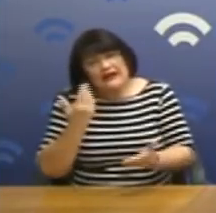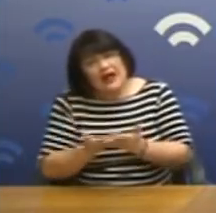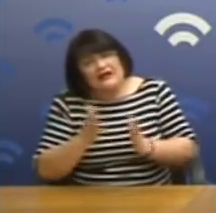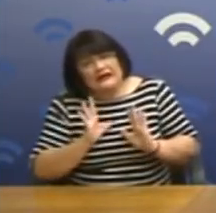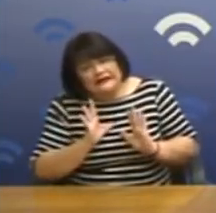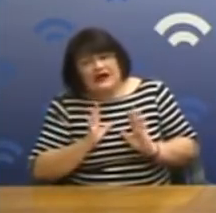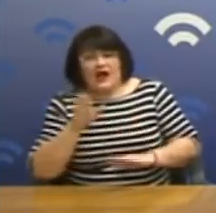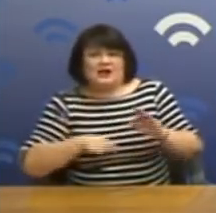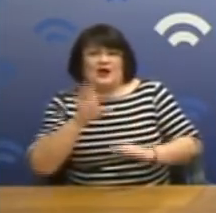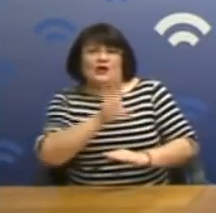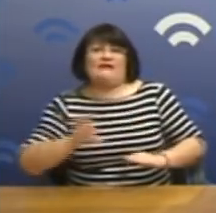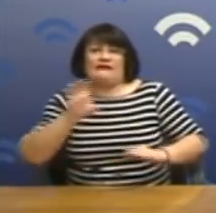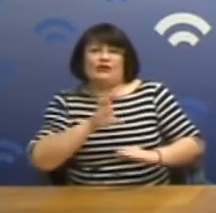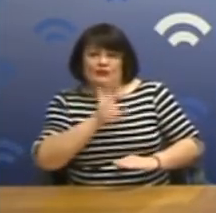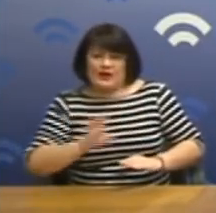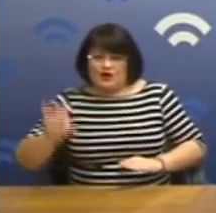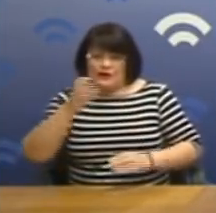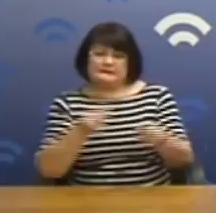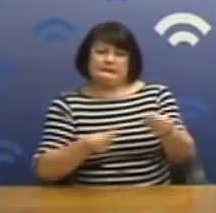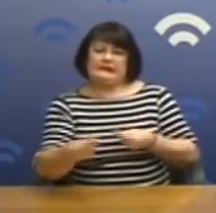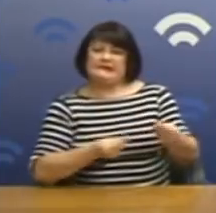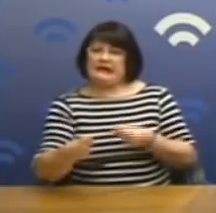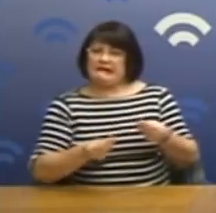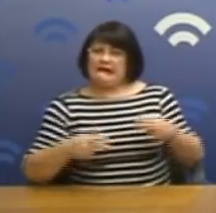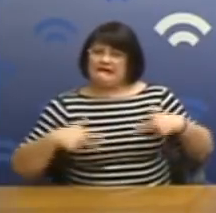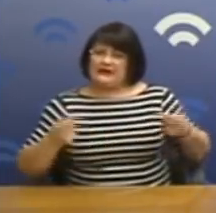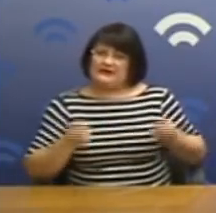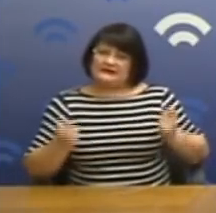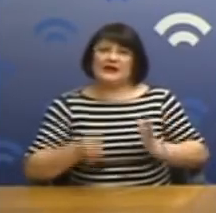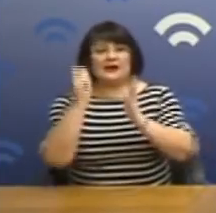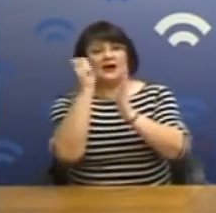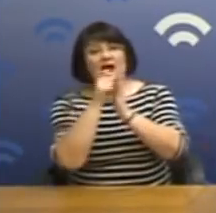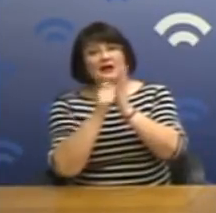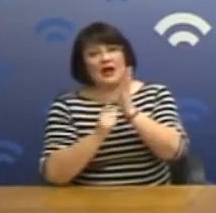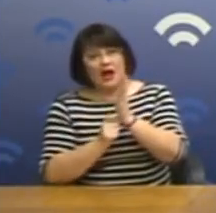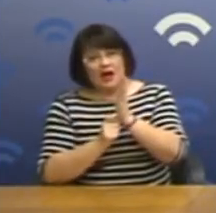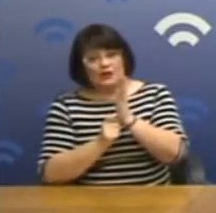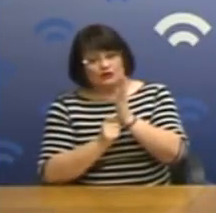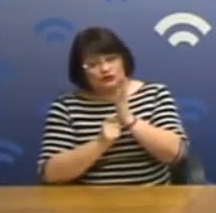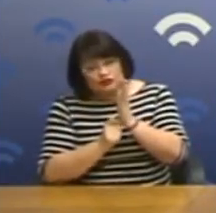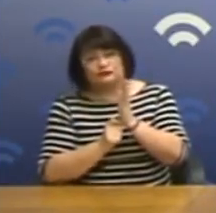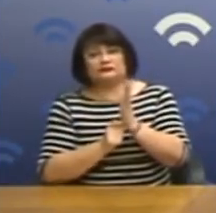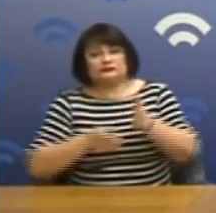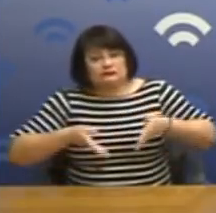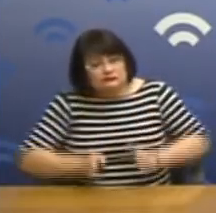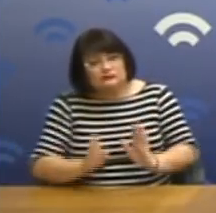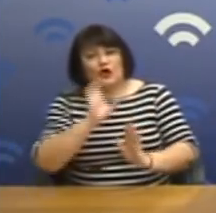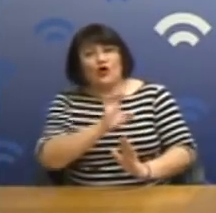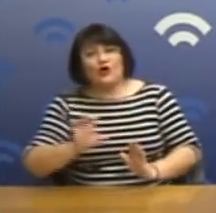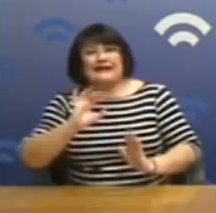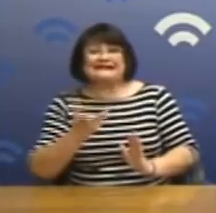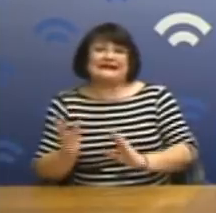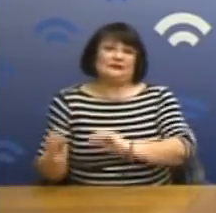παζάρια με τρίτες χώρες. Με τη δημιουργία καταλόγου τάχα ασφαλών χωρών καταγωγής ή και ασφαλών δίθεν